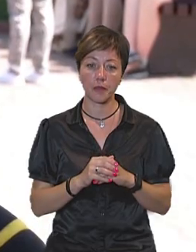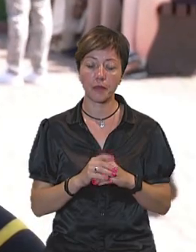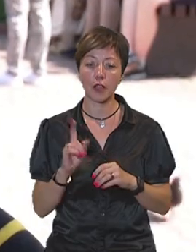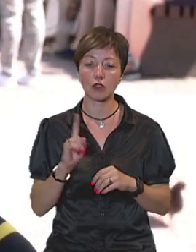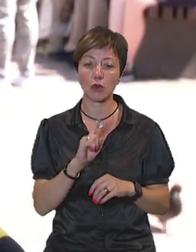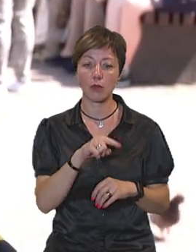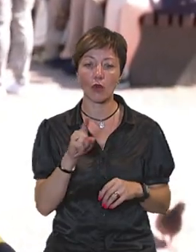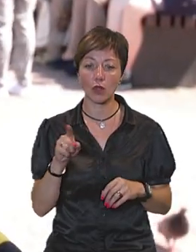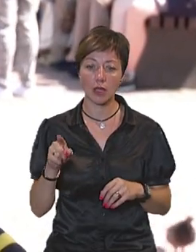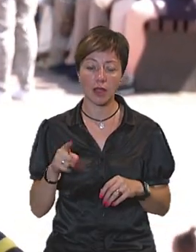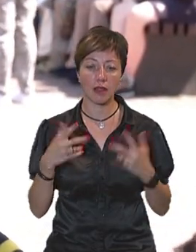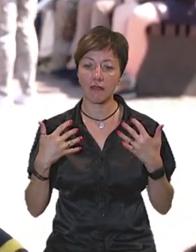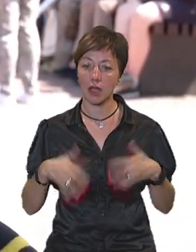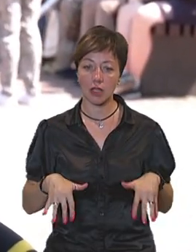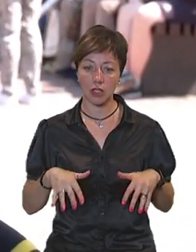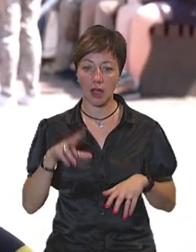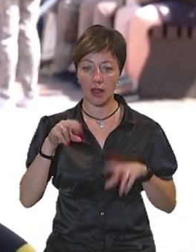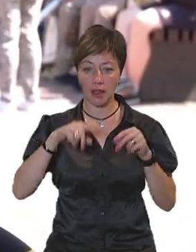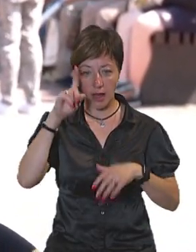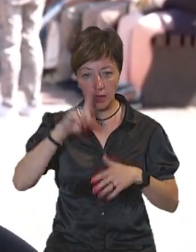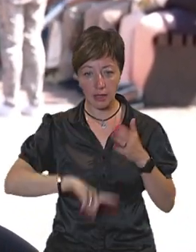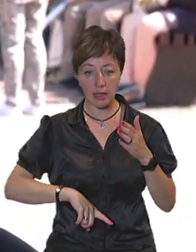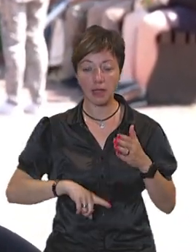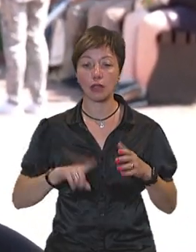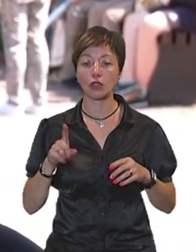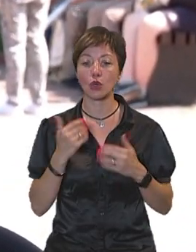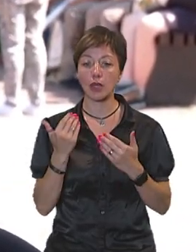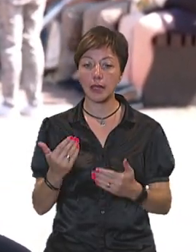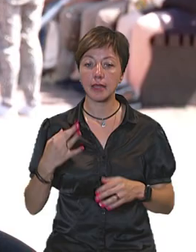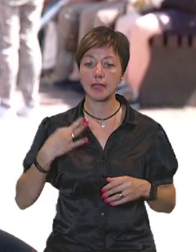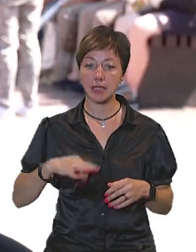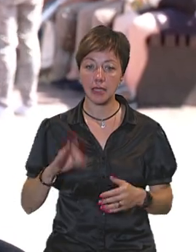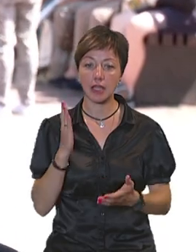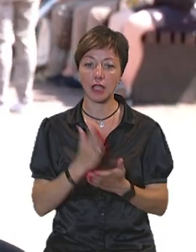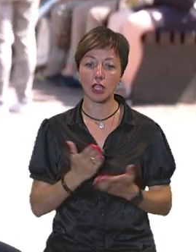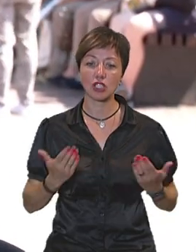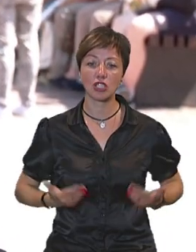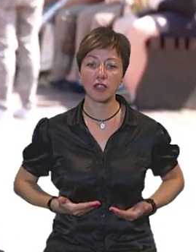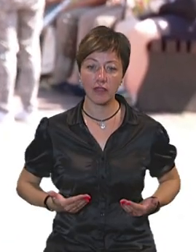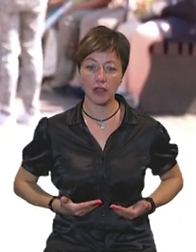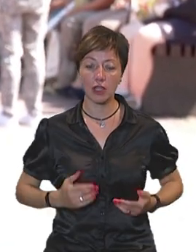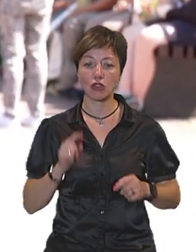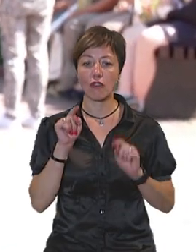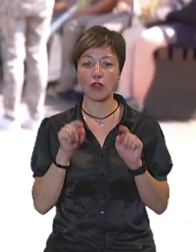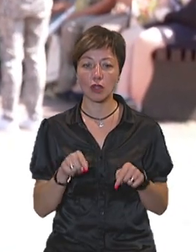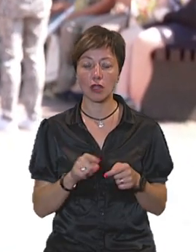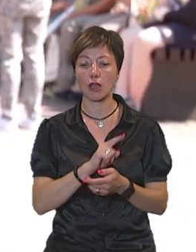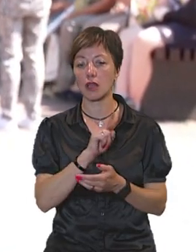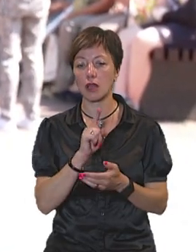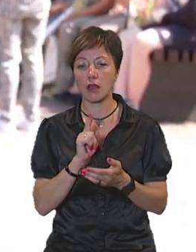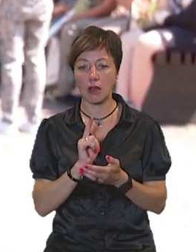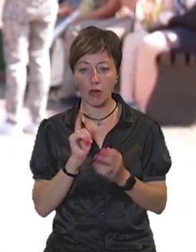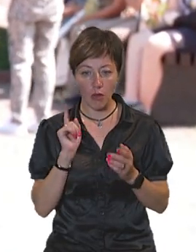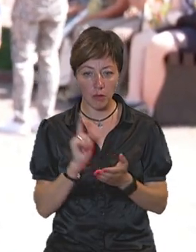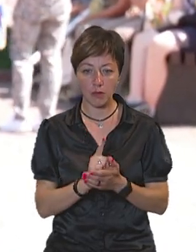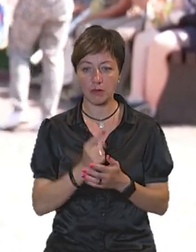щоб вони не втрачали надії, що їхні сини є живі, що вони